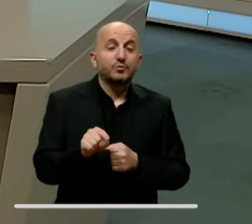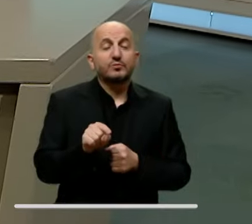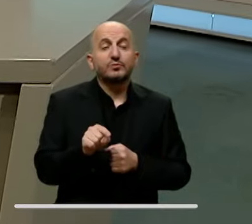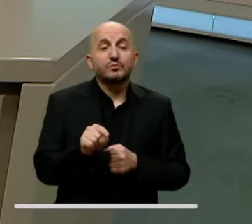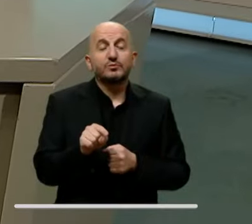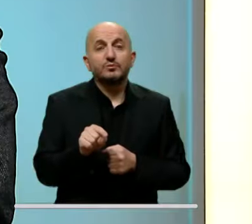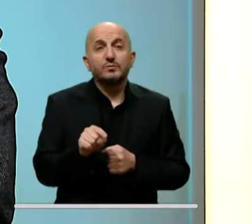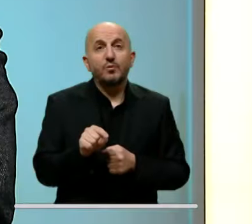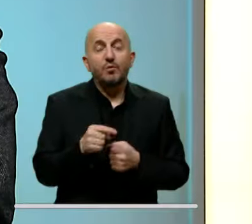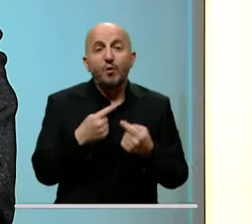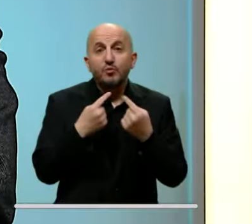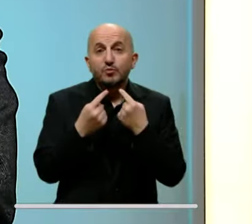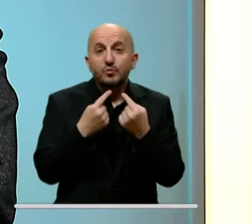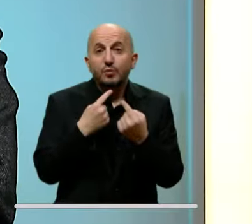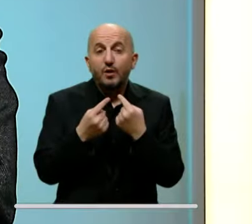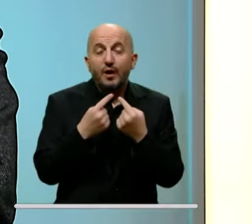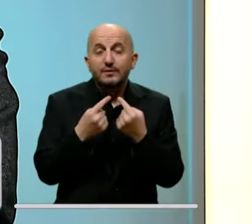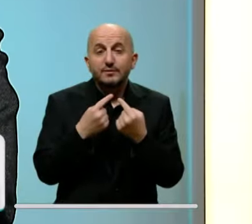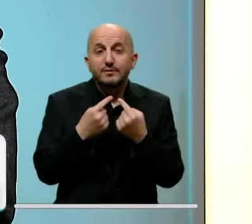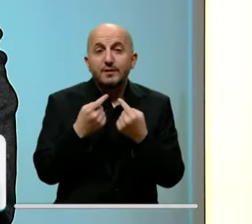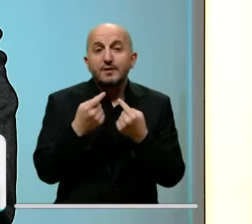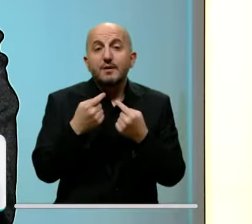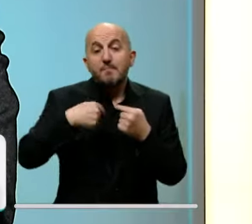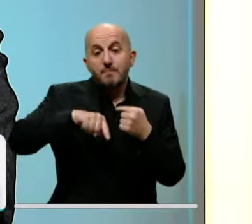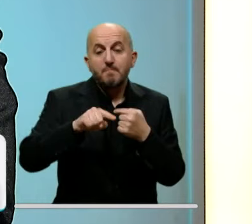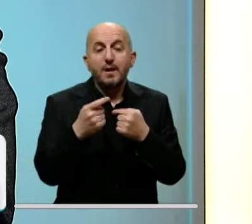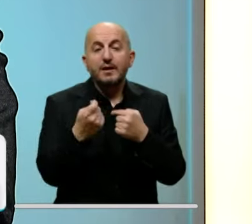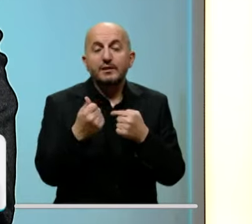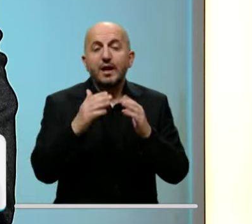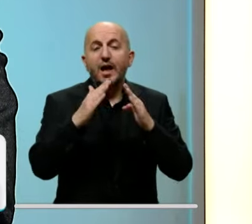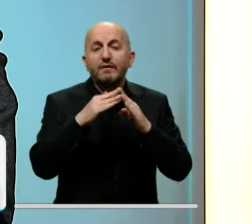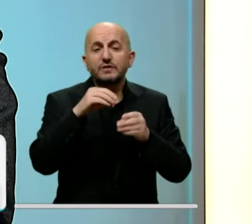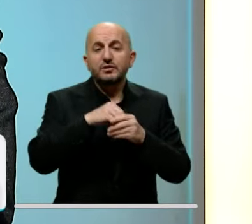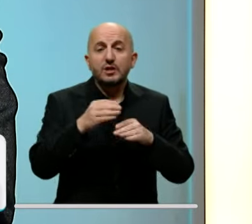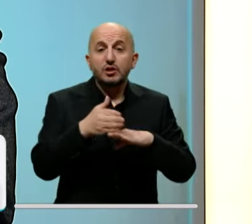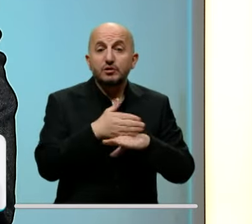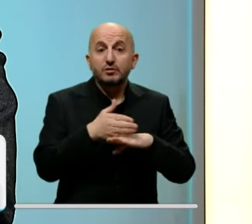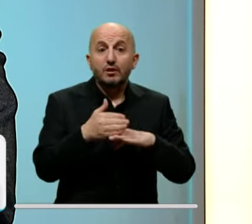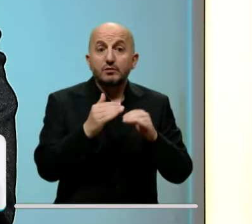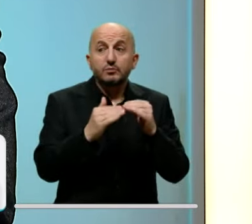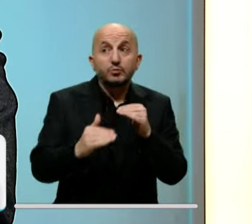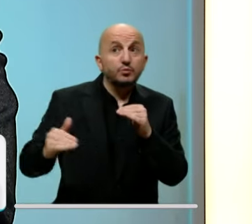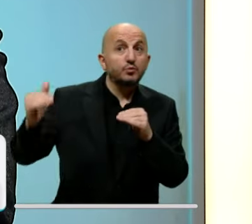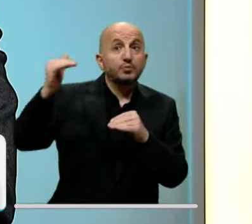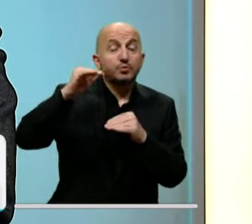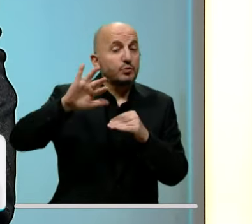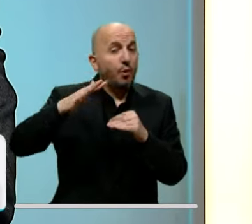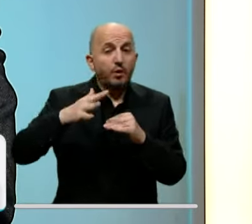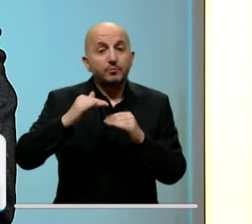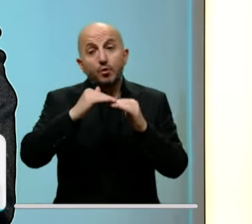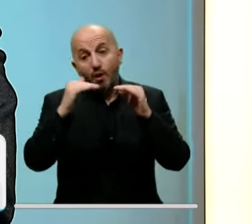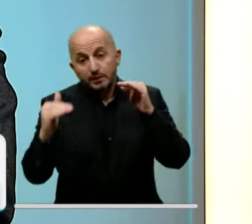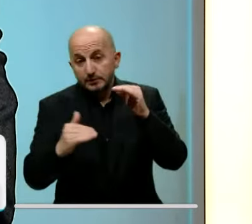Eee konuşulan o Mehir Belki o evdeki eşyaların çok üstünde olabilir Çok